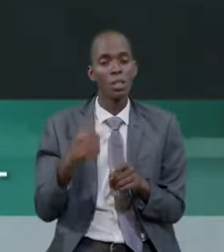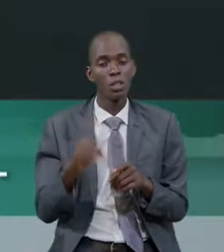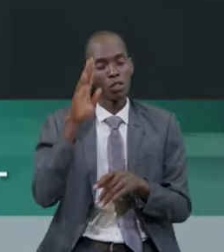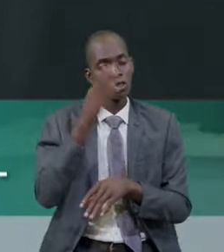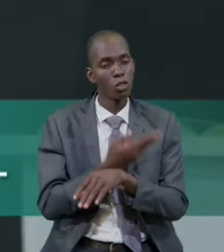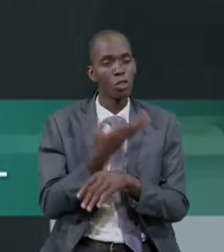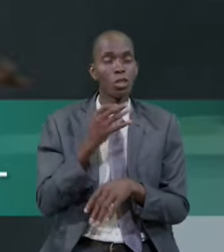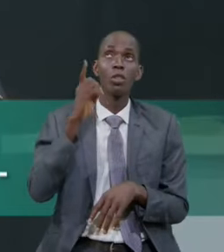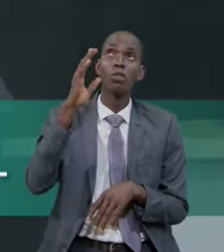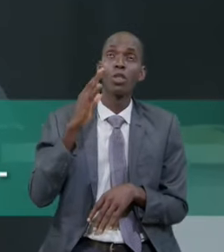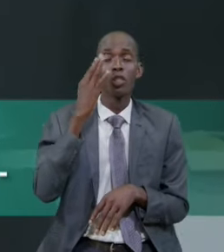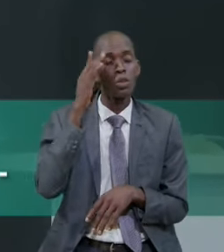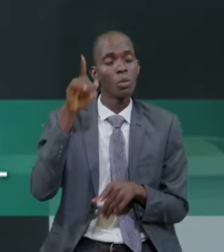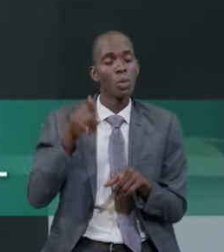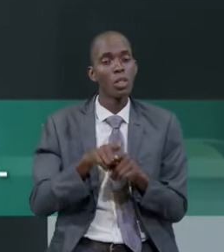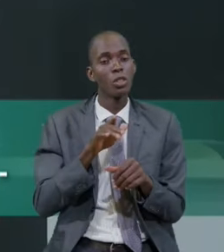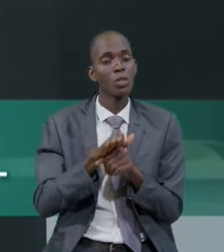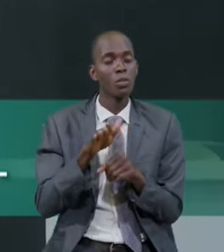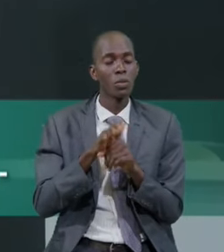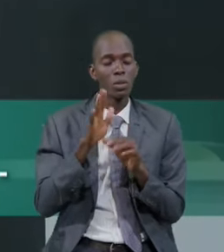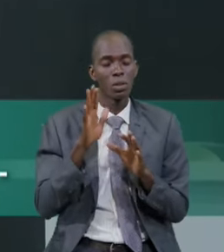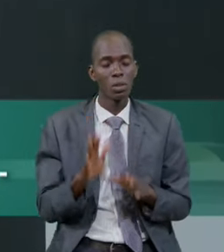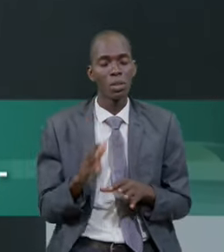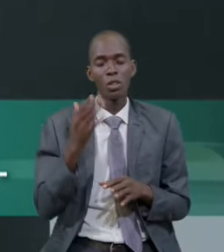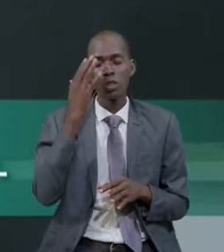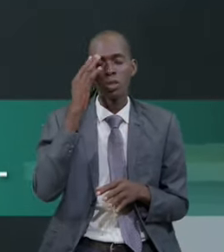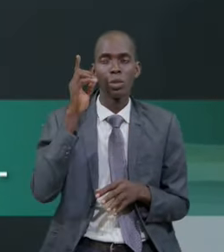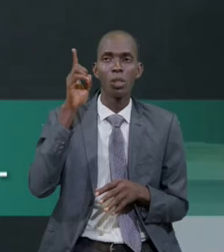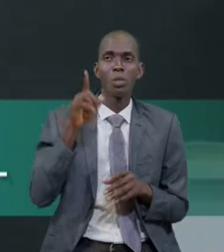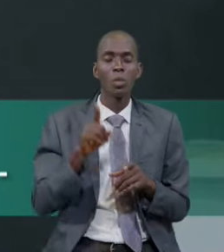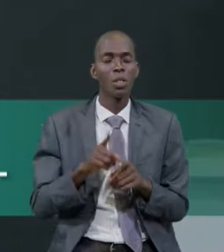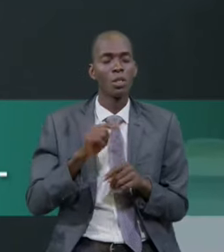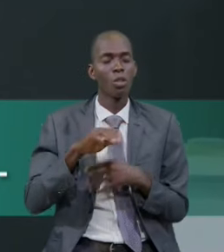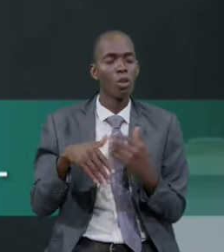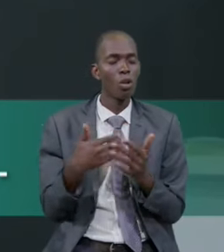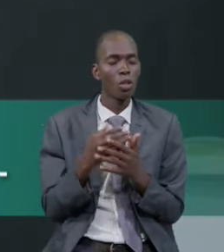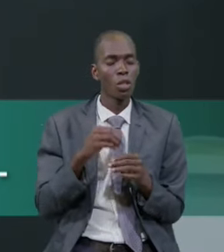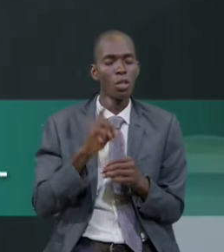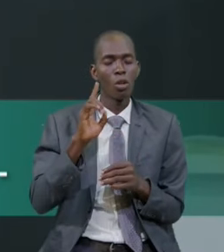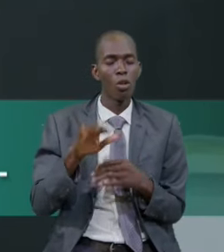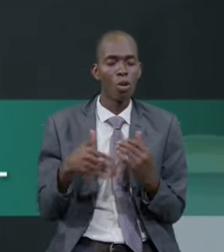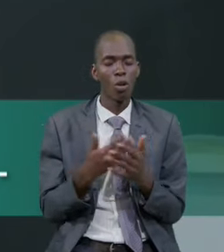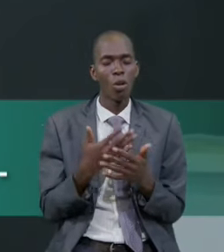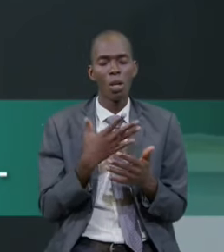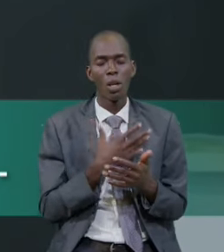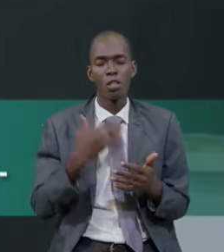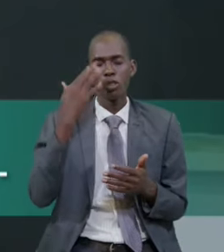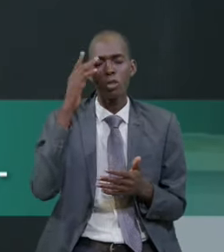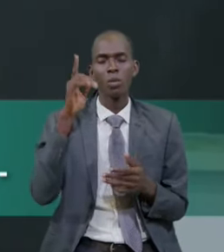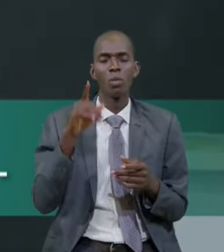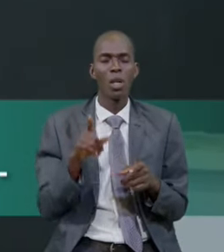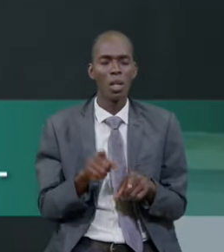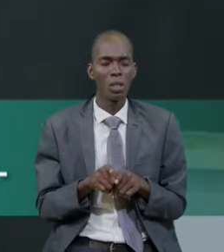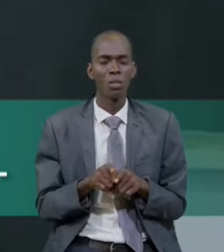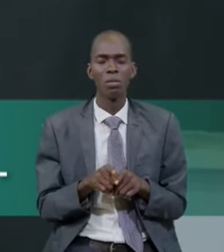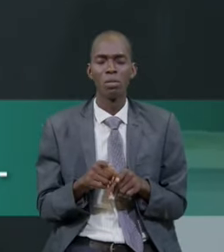tout en tous. Connais-le comme celui qui est exalté, et comme lui grandit, est